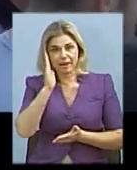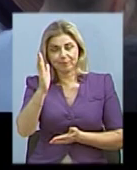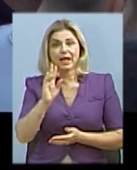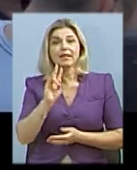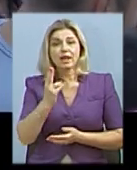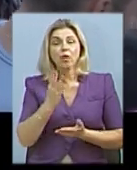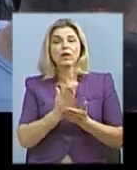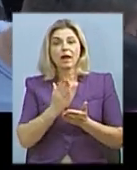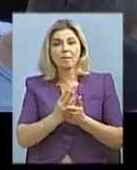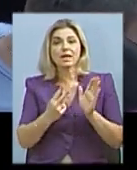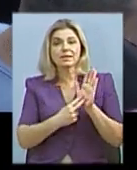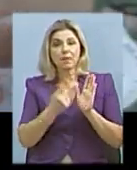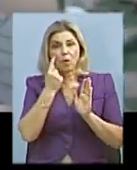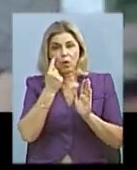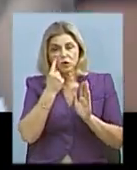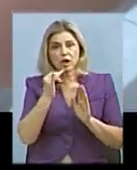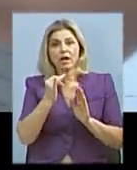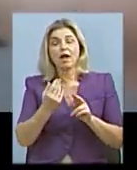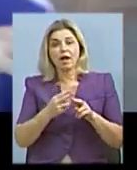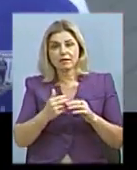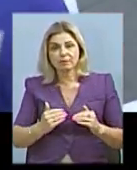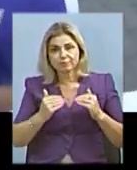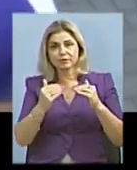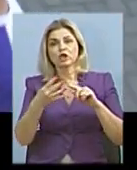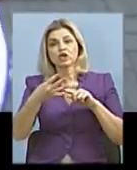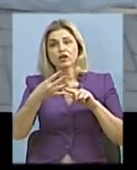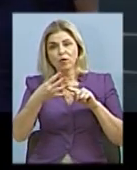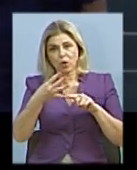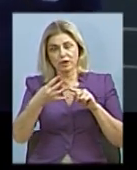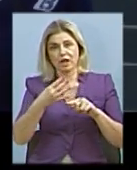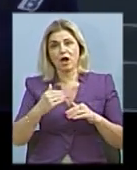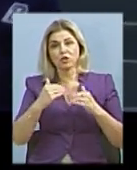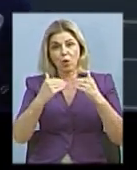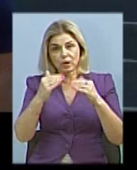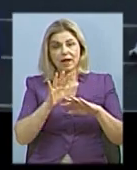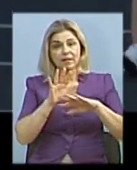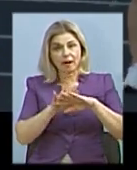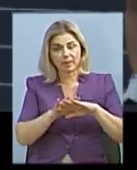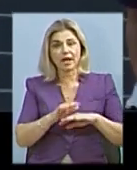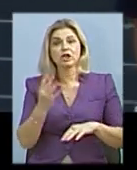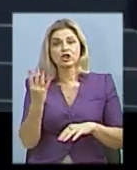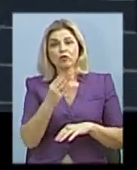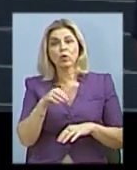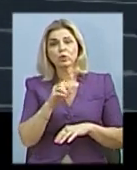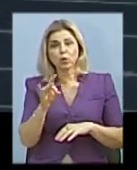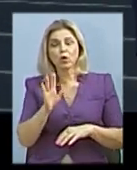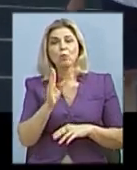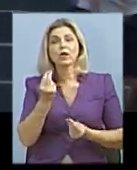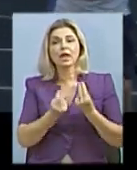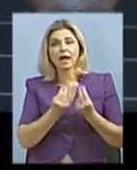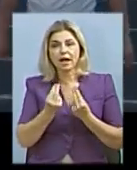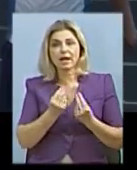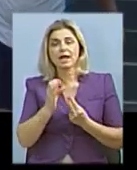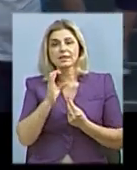активі 7 очок, завдяки чому піднявся на четверту сходинку турнірної таблиці. У четвертому турі корабели зіграють на виїзді проти одного